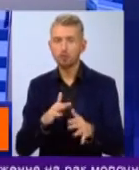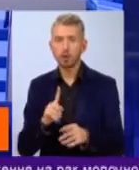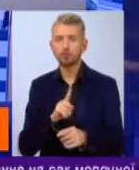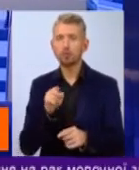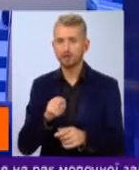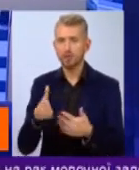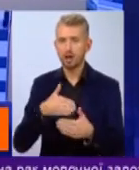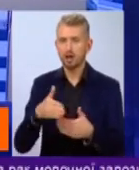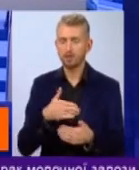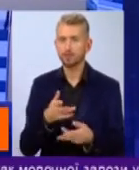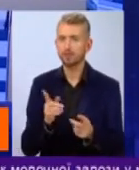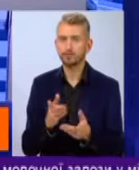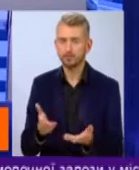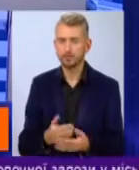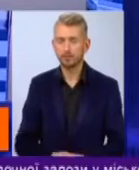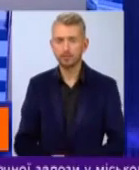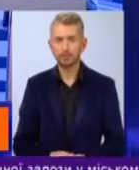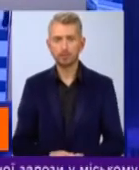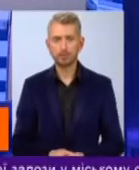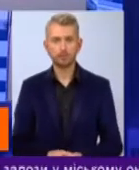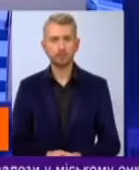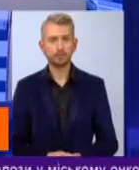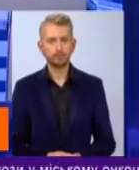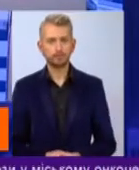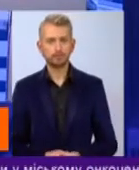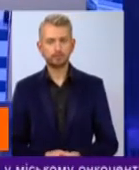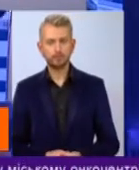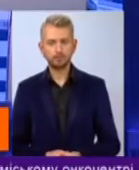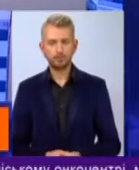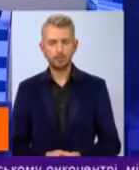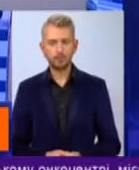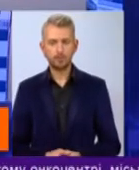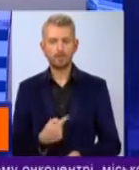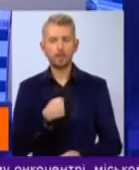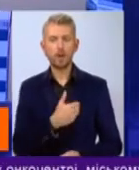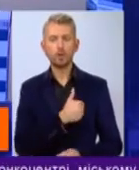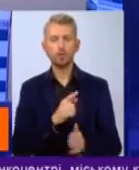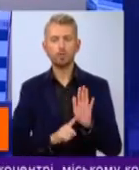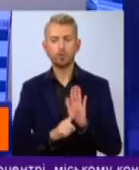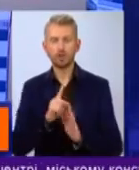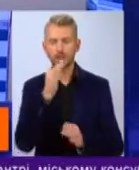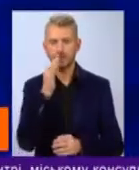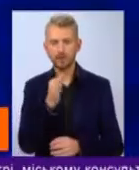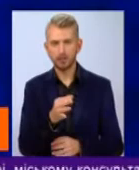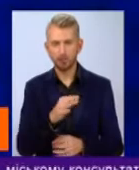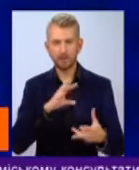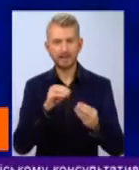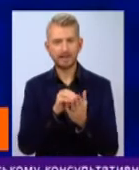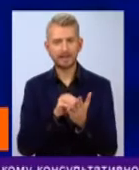карали? Будь ласка, будь-хто. Ну, я хочу почати відповідь зі